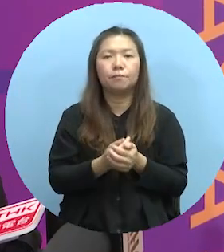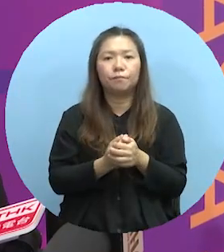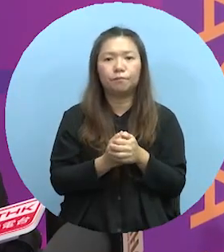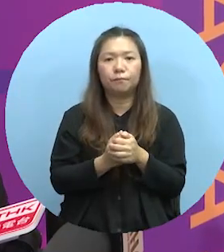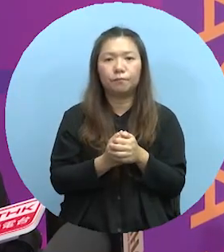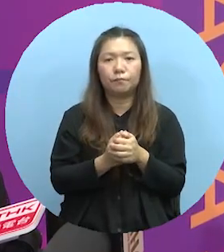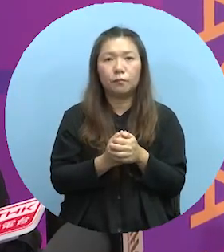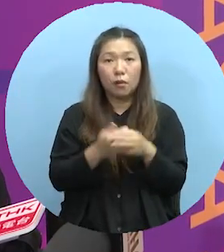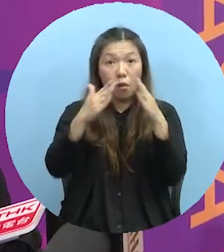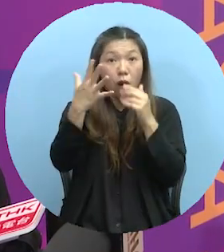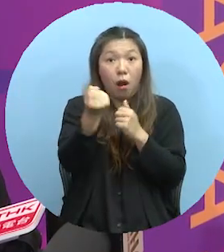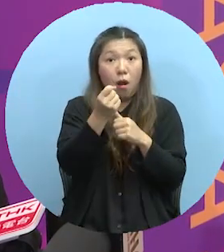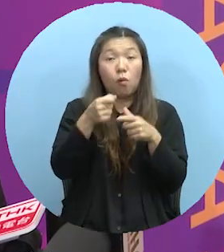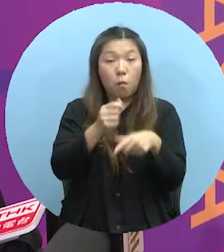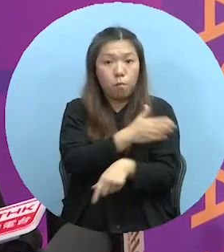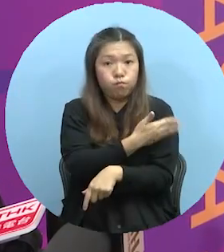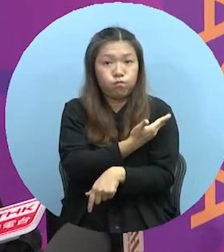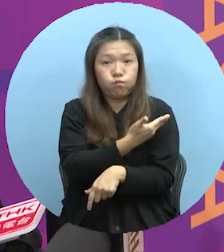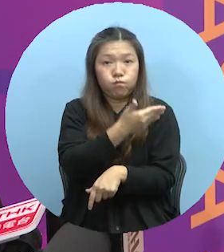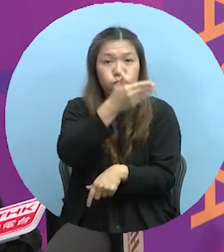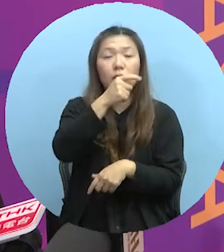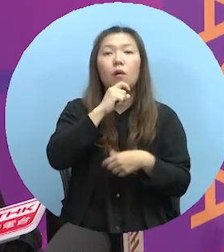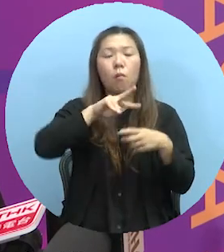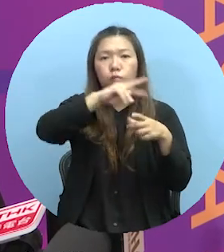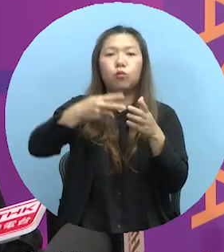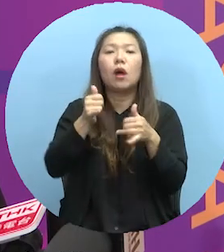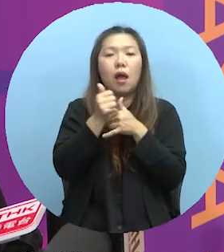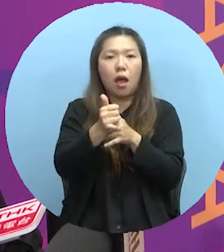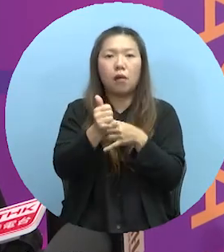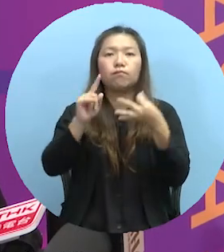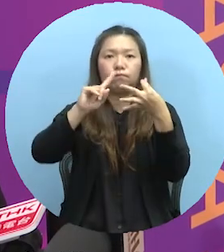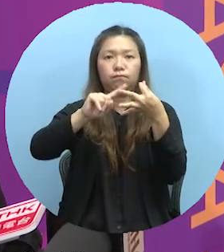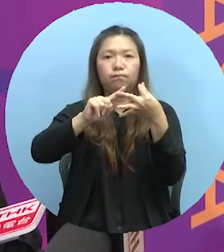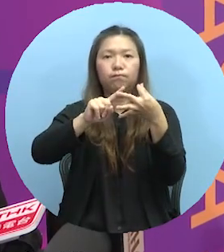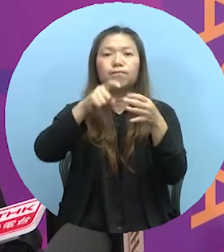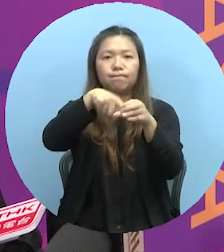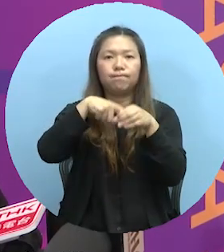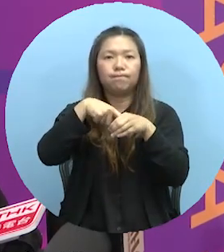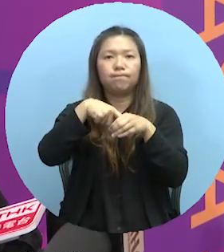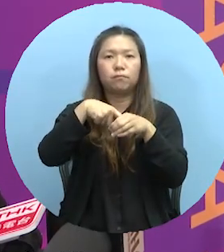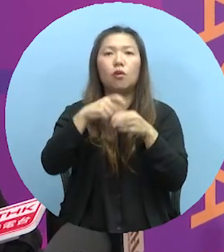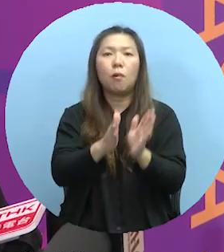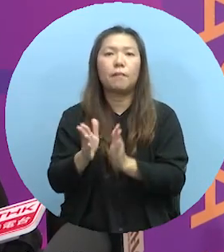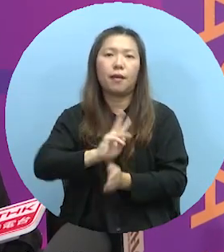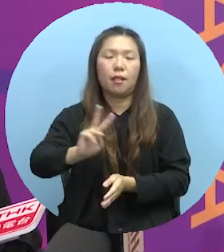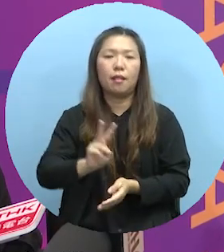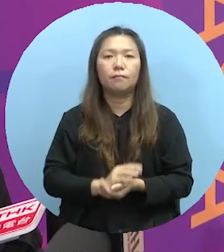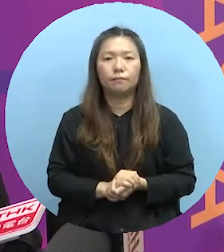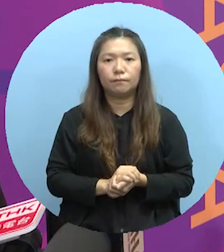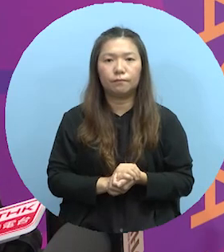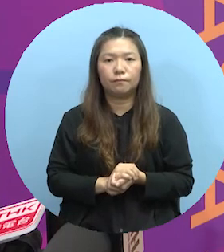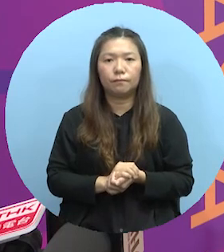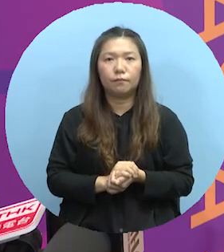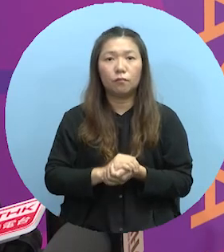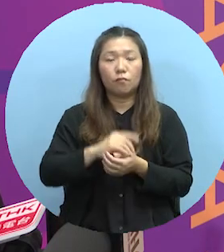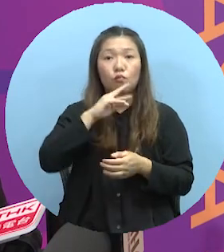幅，首長級公務員的薪酬調整方案就跟隨高層薪金級別公務員的安排。